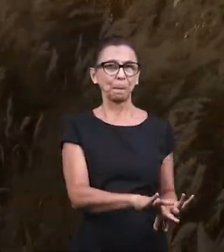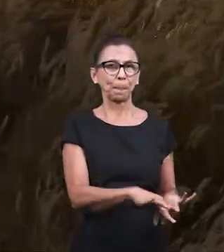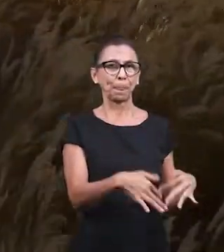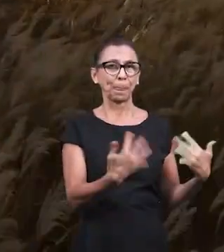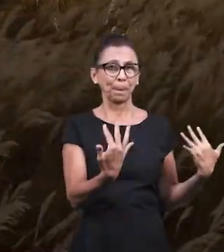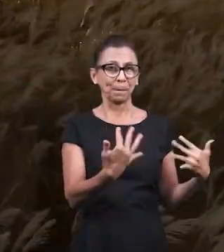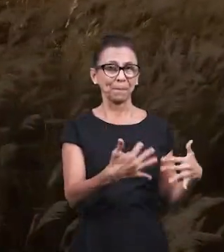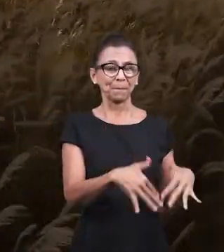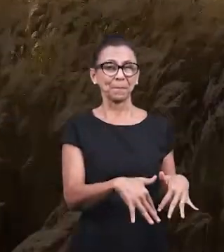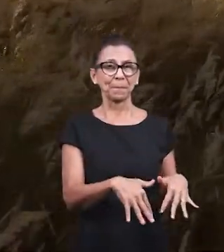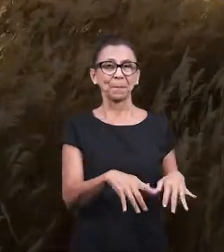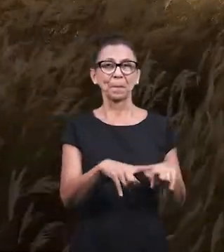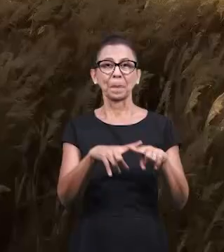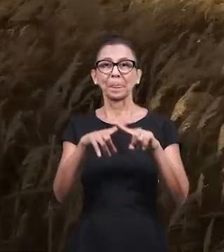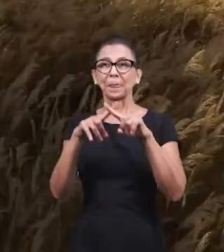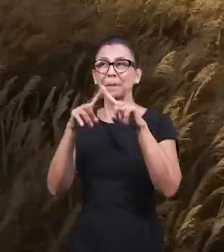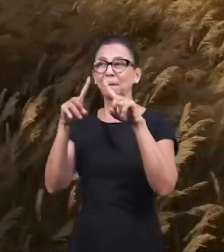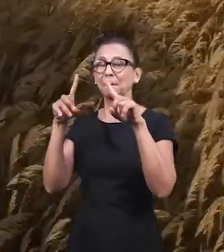здесь